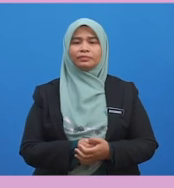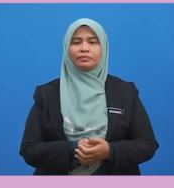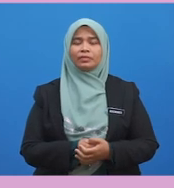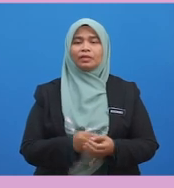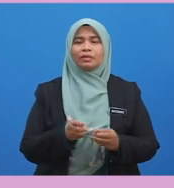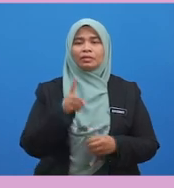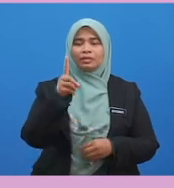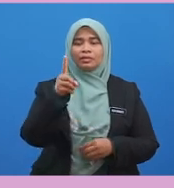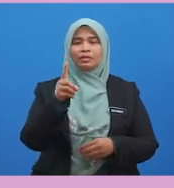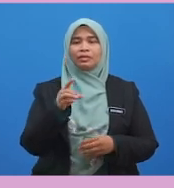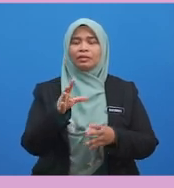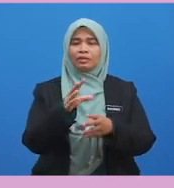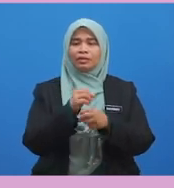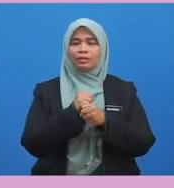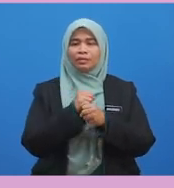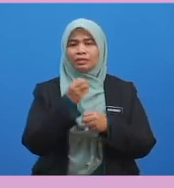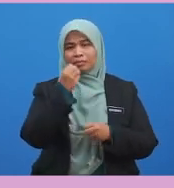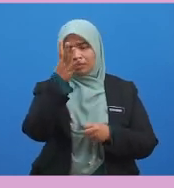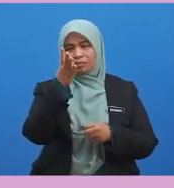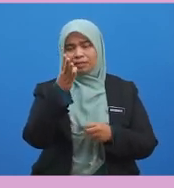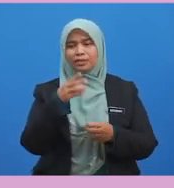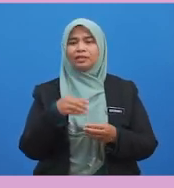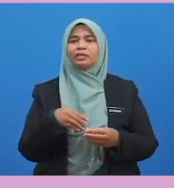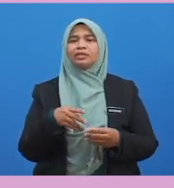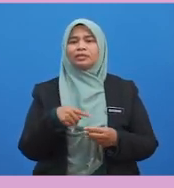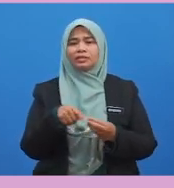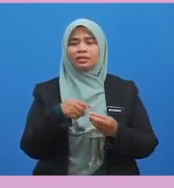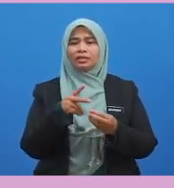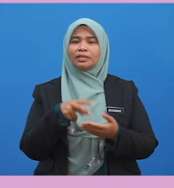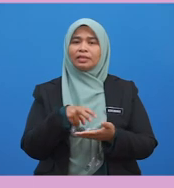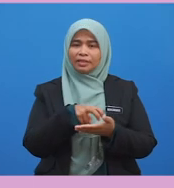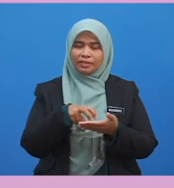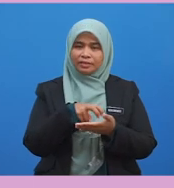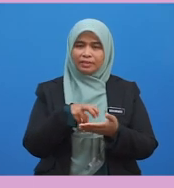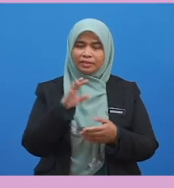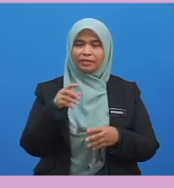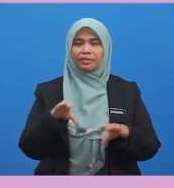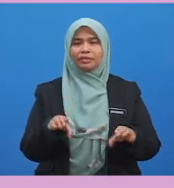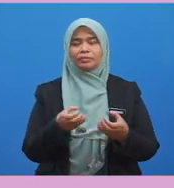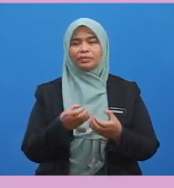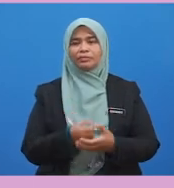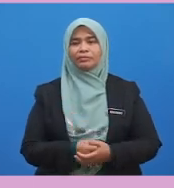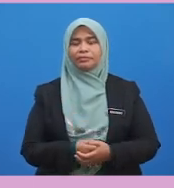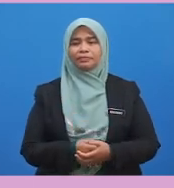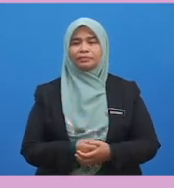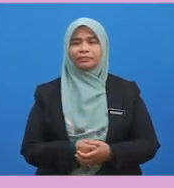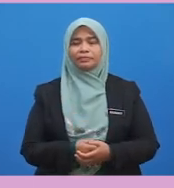pertama, mendapat maklumat melalui kajian yang dilakukan.